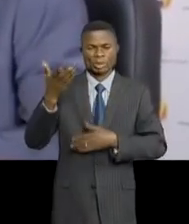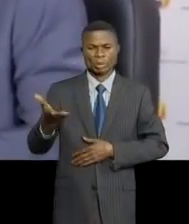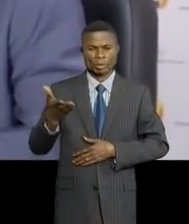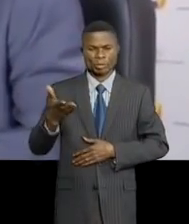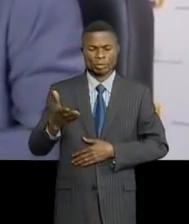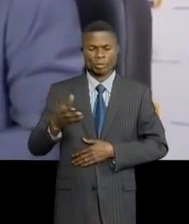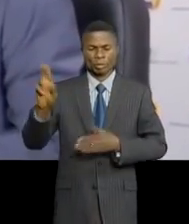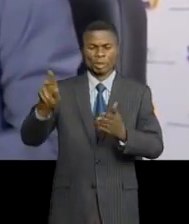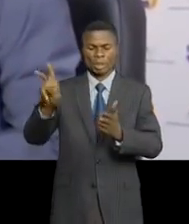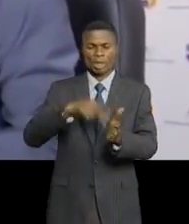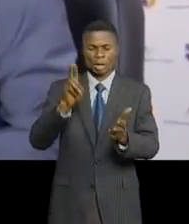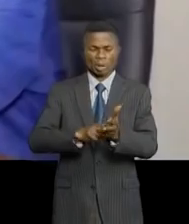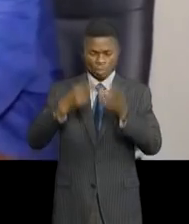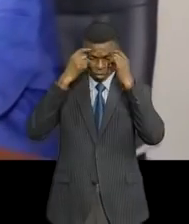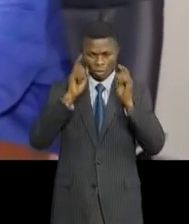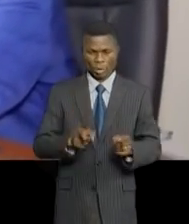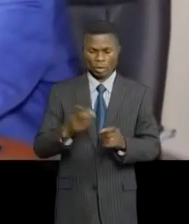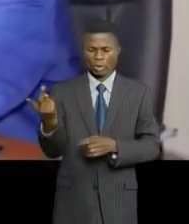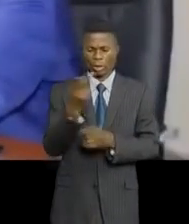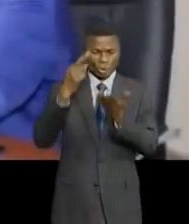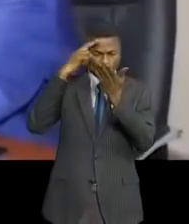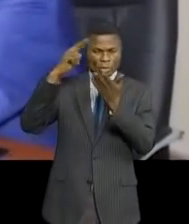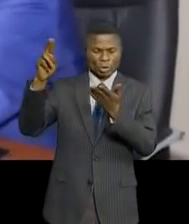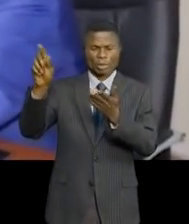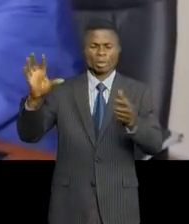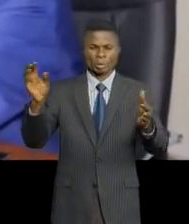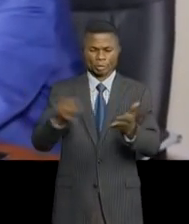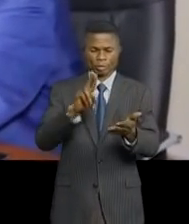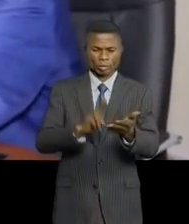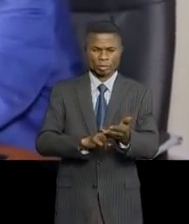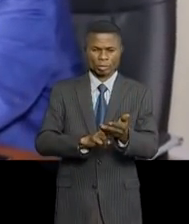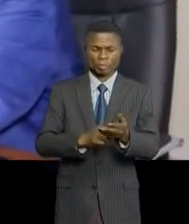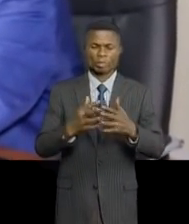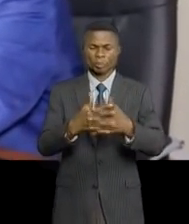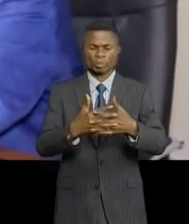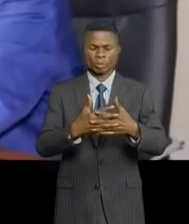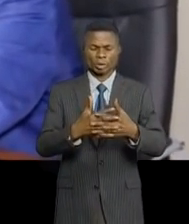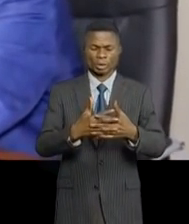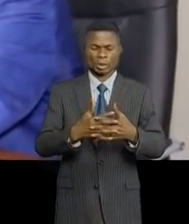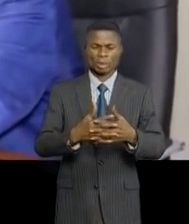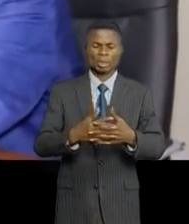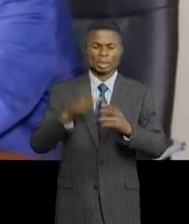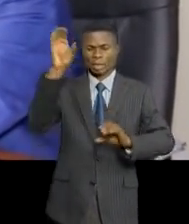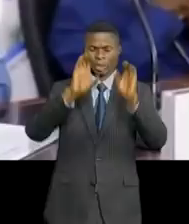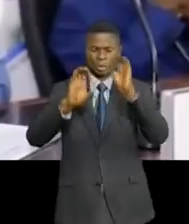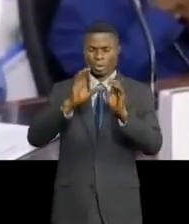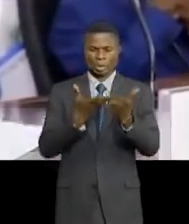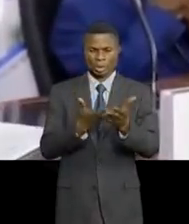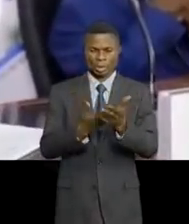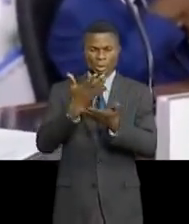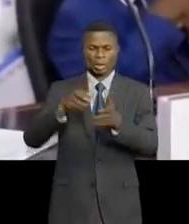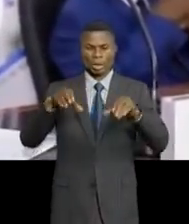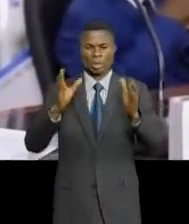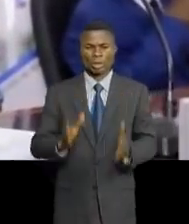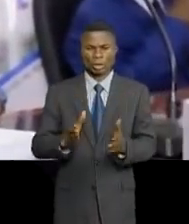Un protocole de collaboration entre les deux universités a été scellé pour un partenariat à dimension scientifique. La partie